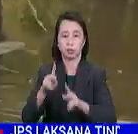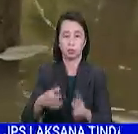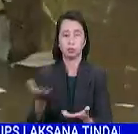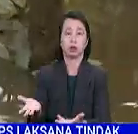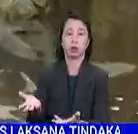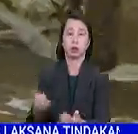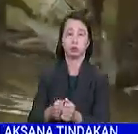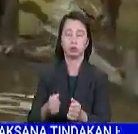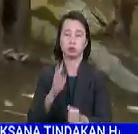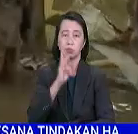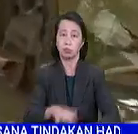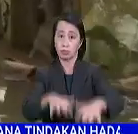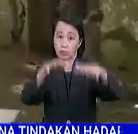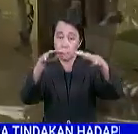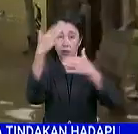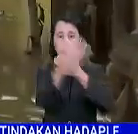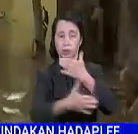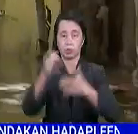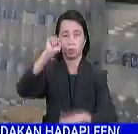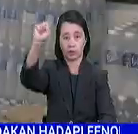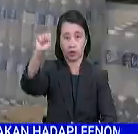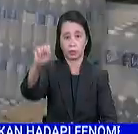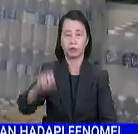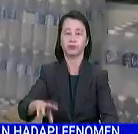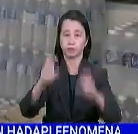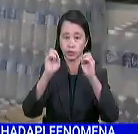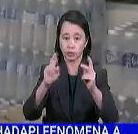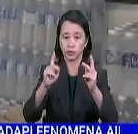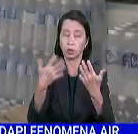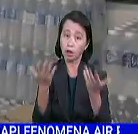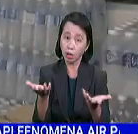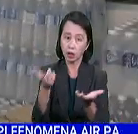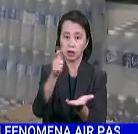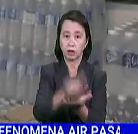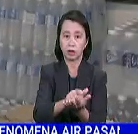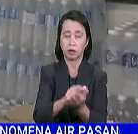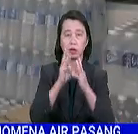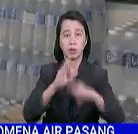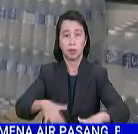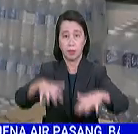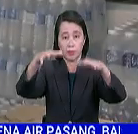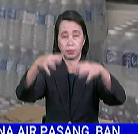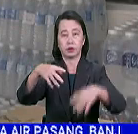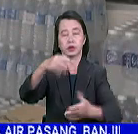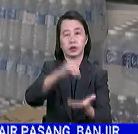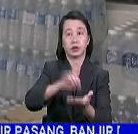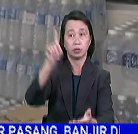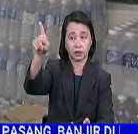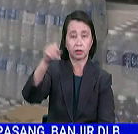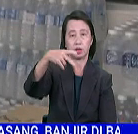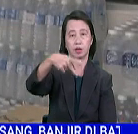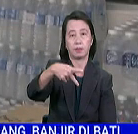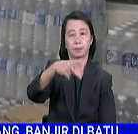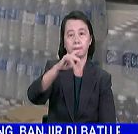terjejas bencana banjir di seluruh Negeri Surabaya bye itulah agaknya laporan na banjir di daerah phytase bersama